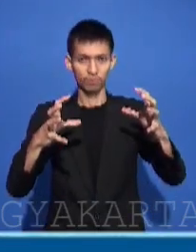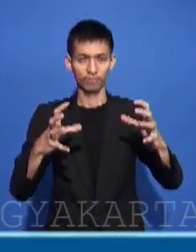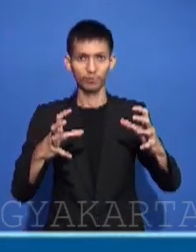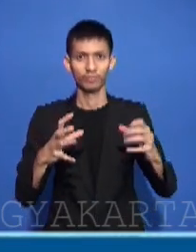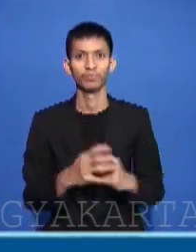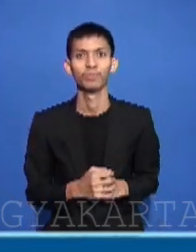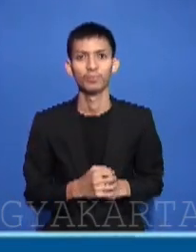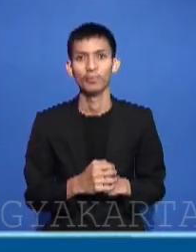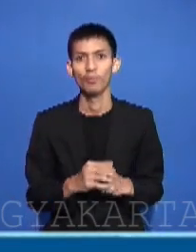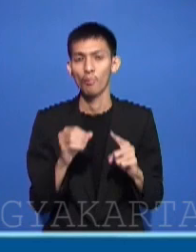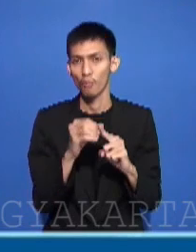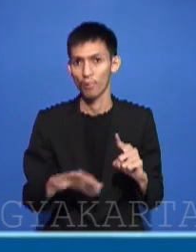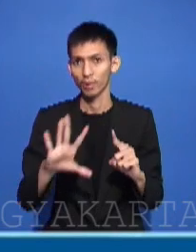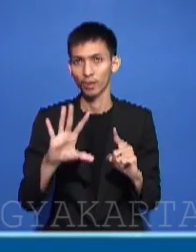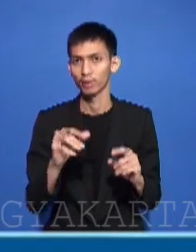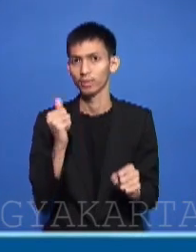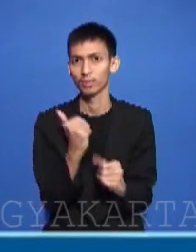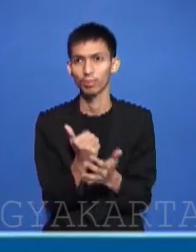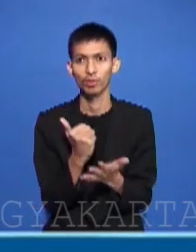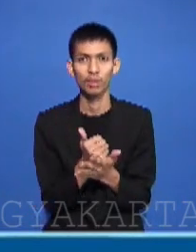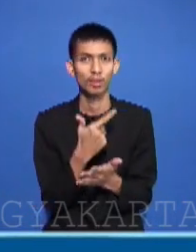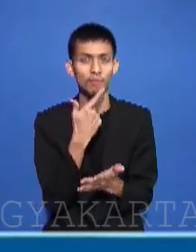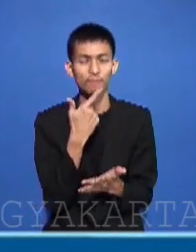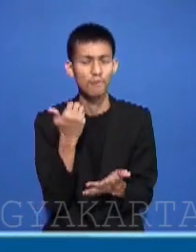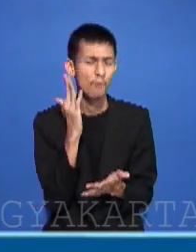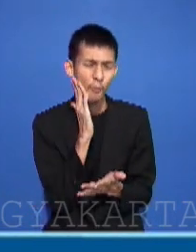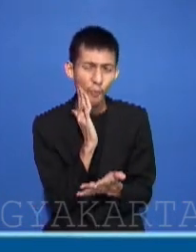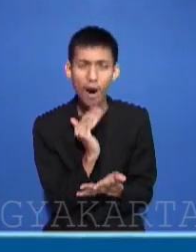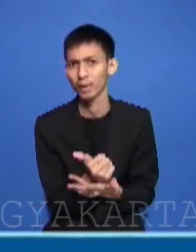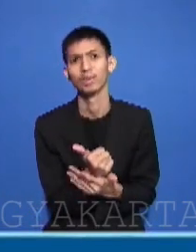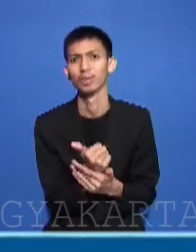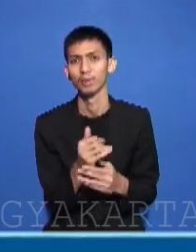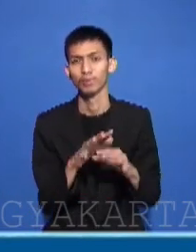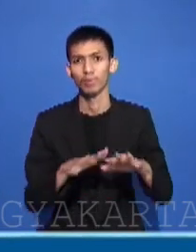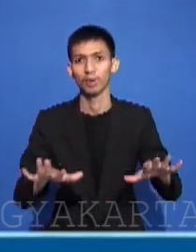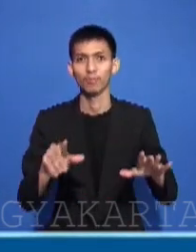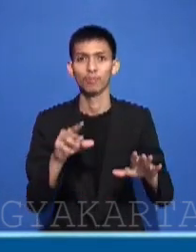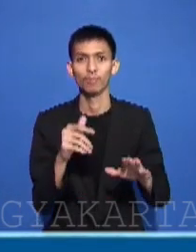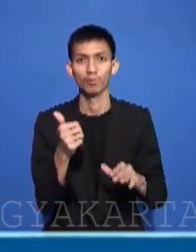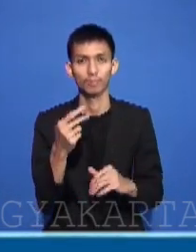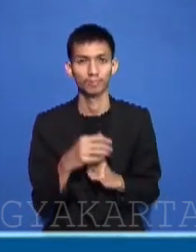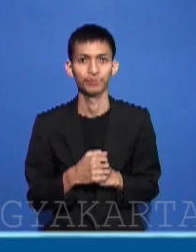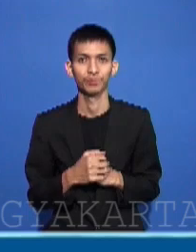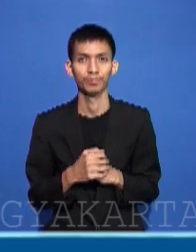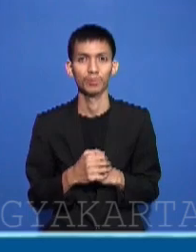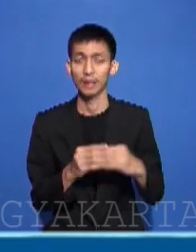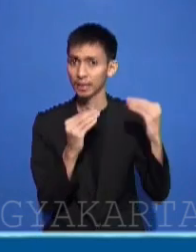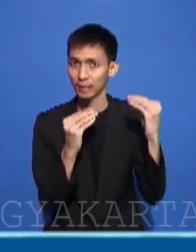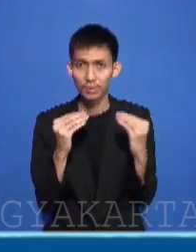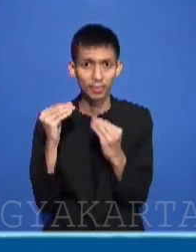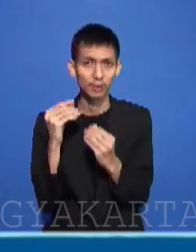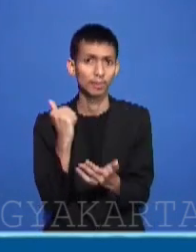pesisir Langkung manis besar atau kadar genisi pun Langkung Inggil tanaman semangka dragonking